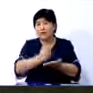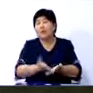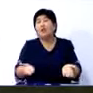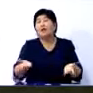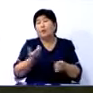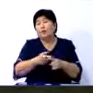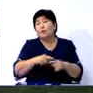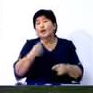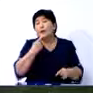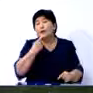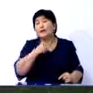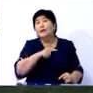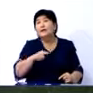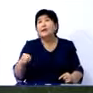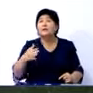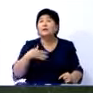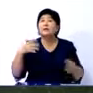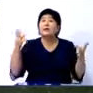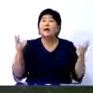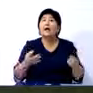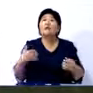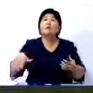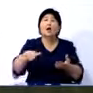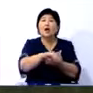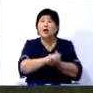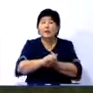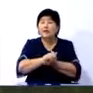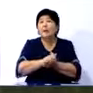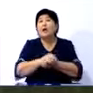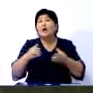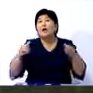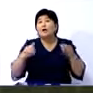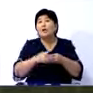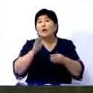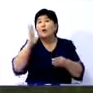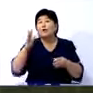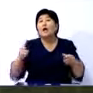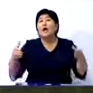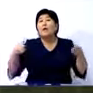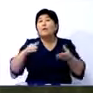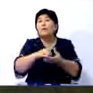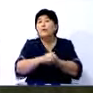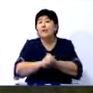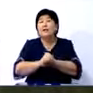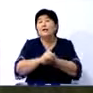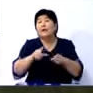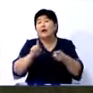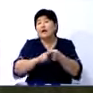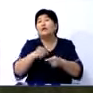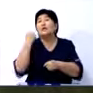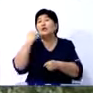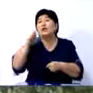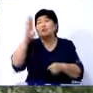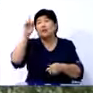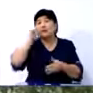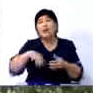осындай қиын сәтте бізге қажеттілігі бірлік, бір болып, бірліктің арқасында бұл індетті жеңіп шығамыз деп